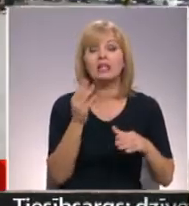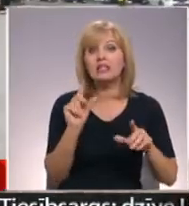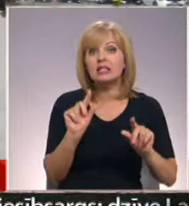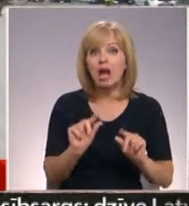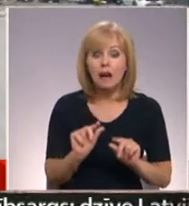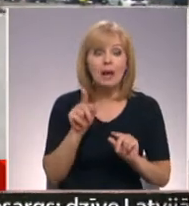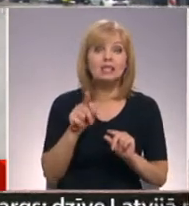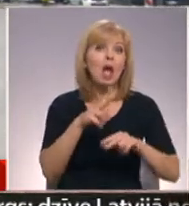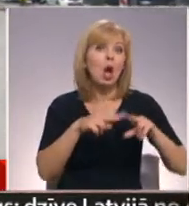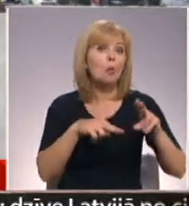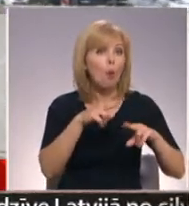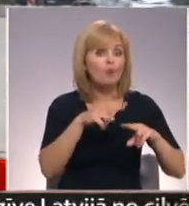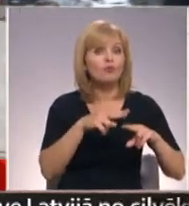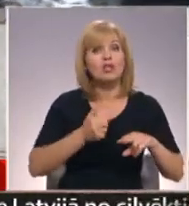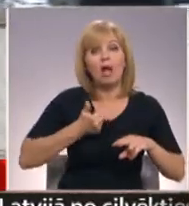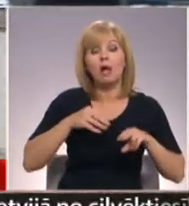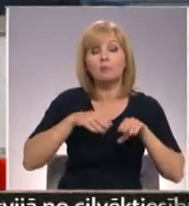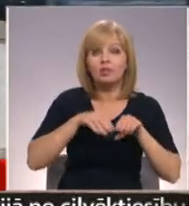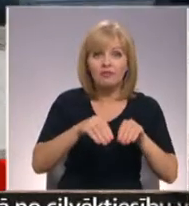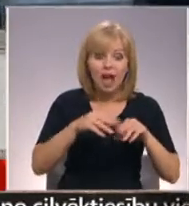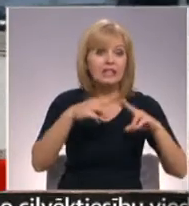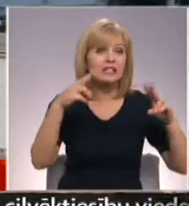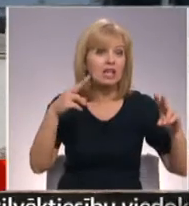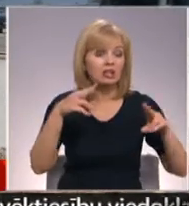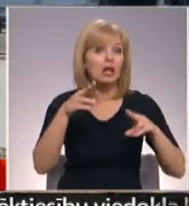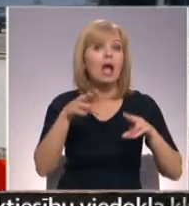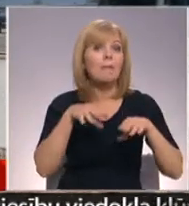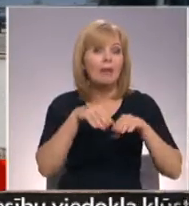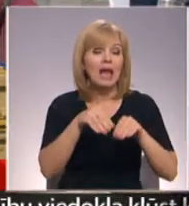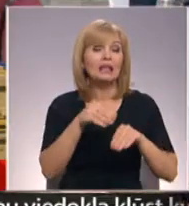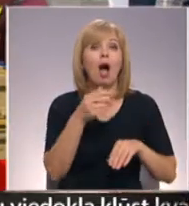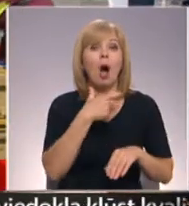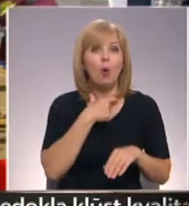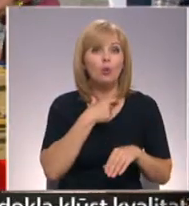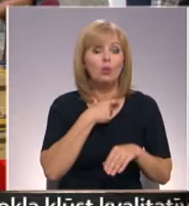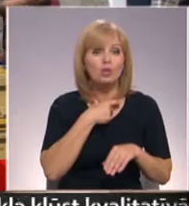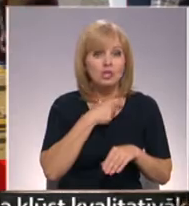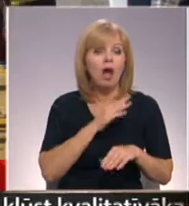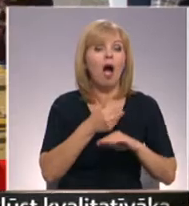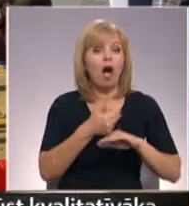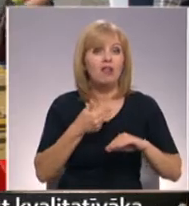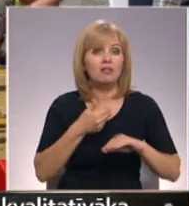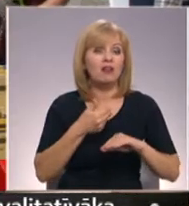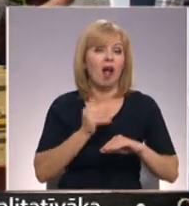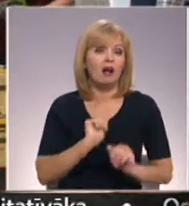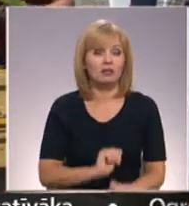Savukārt būvdarbu veicēji sola remontu uz tilta beigt jau augustā, nevis septembrī. Aiki Incīgums Graudiņš, Latvijas televīzija.